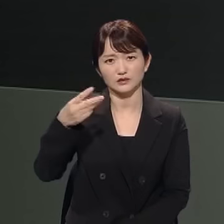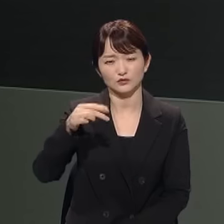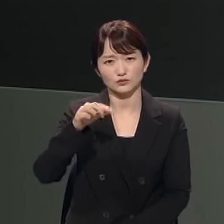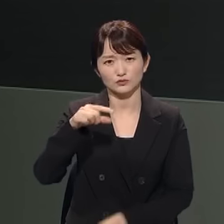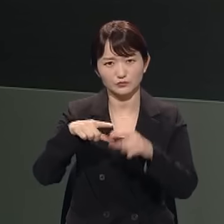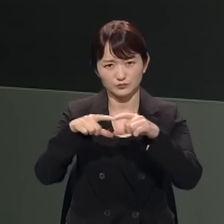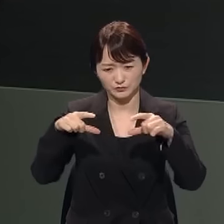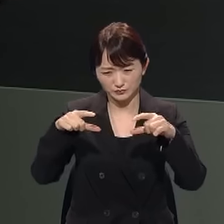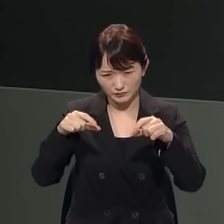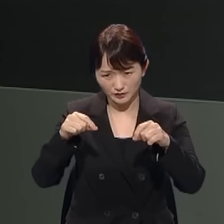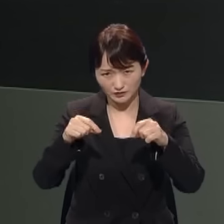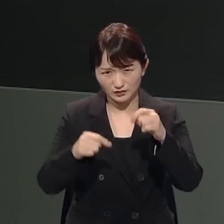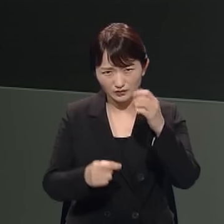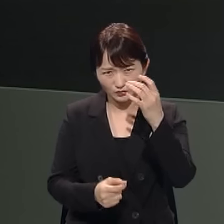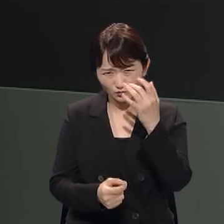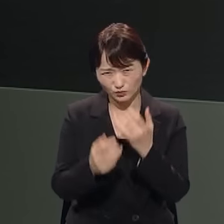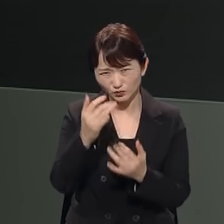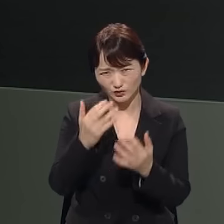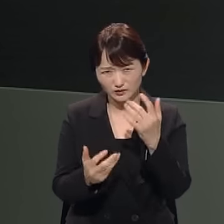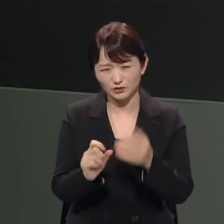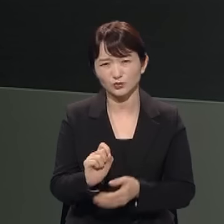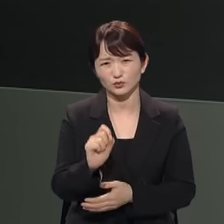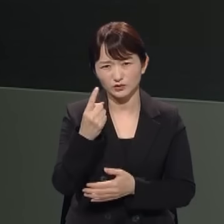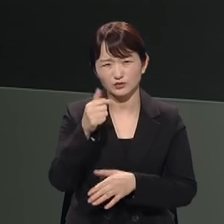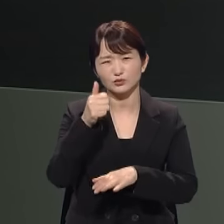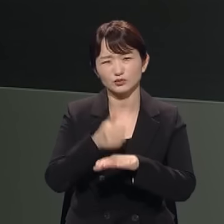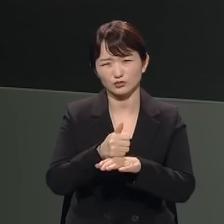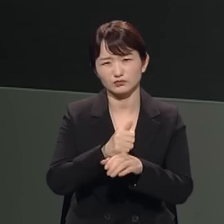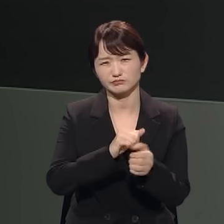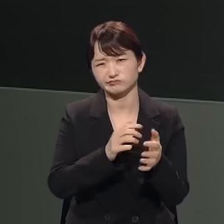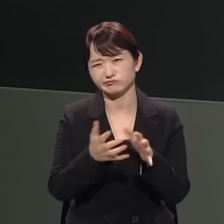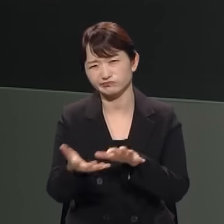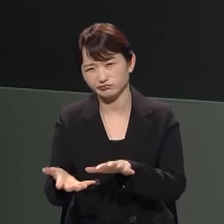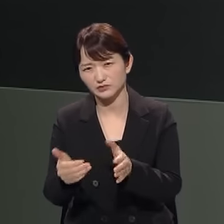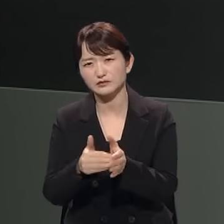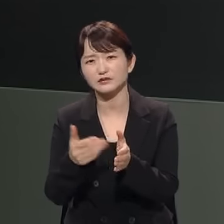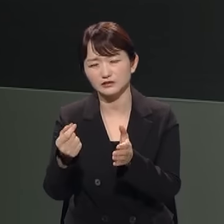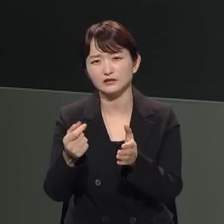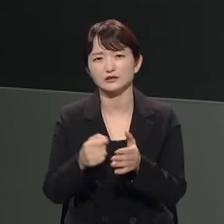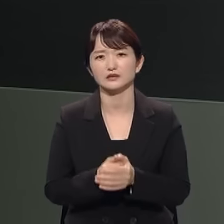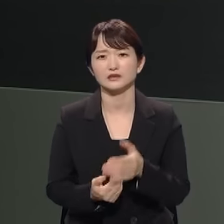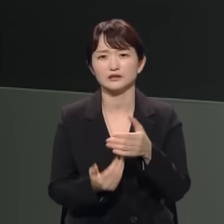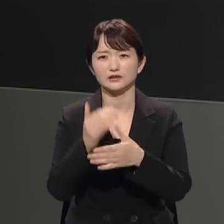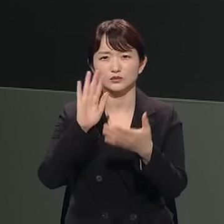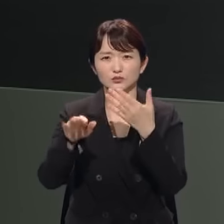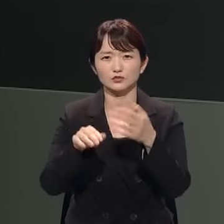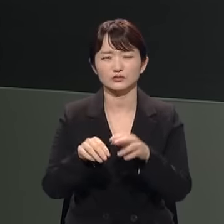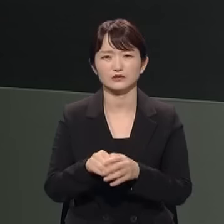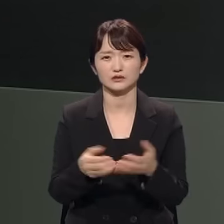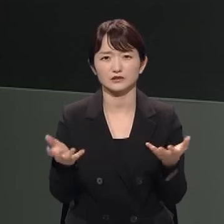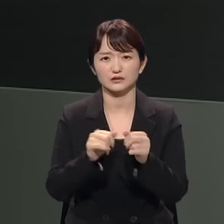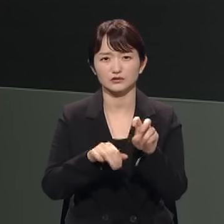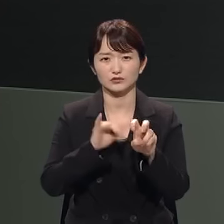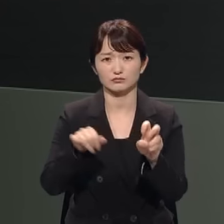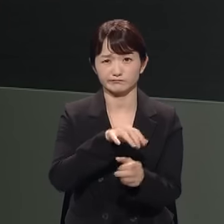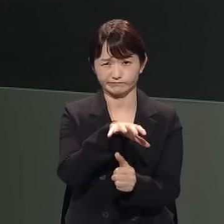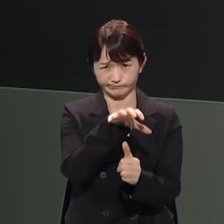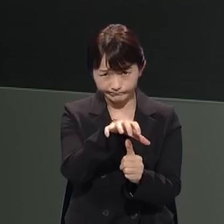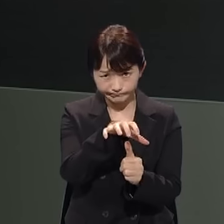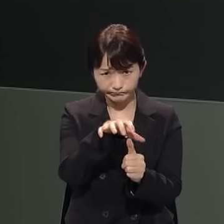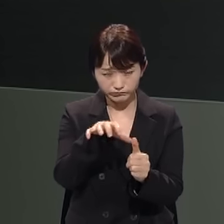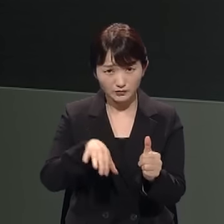결국 참사로 끝나는 것 같습니다. 사고 직후 20명이 넘는 직원들이 고립됐다는 소식에 모두가